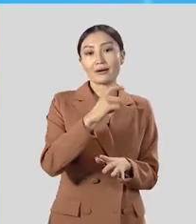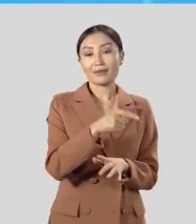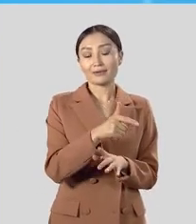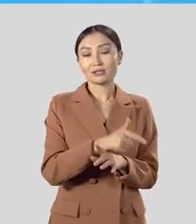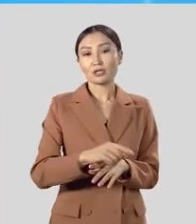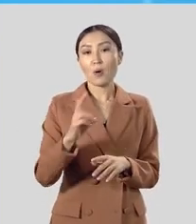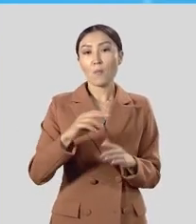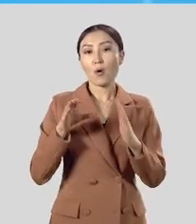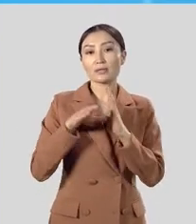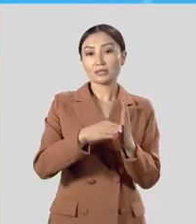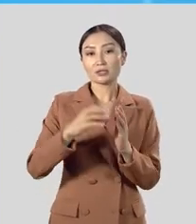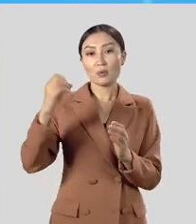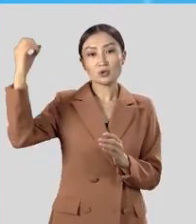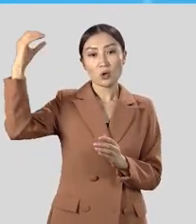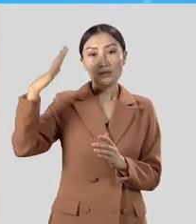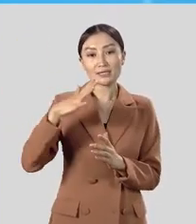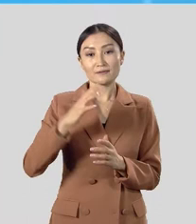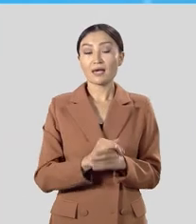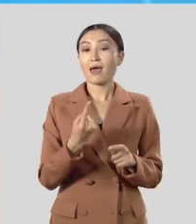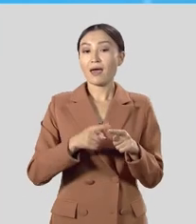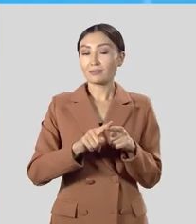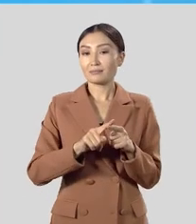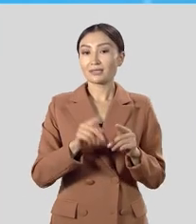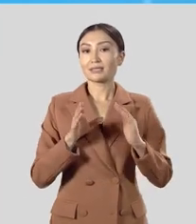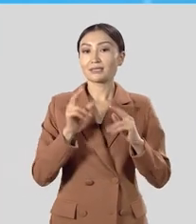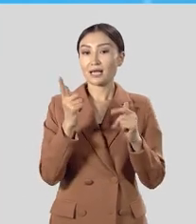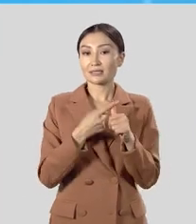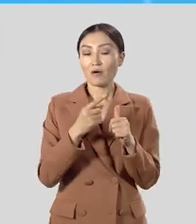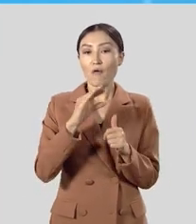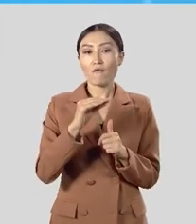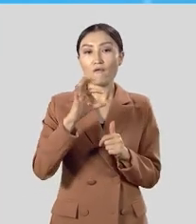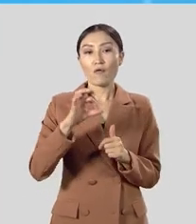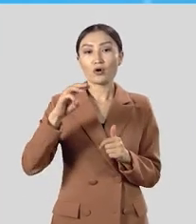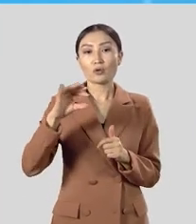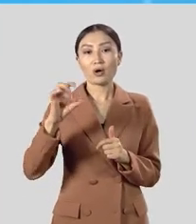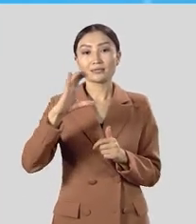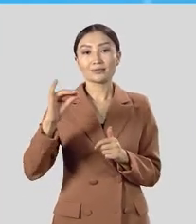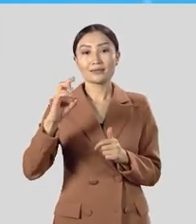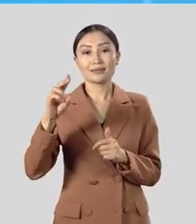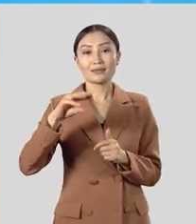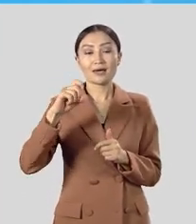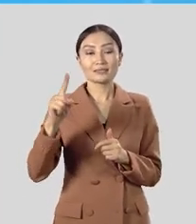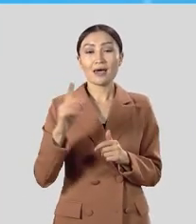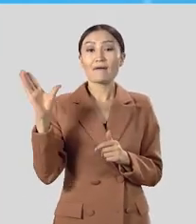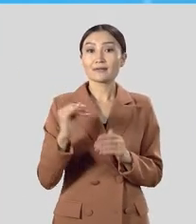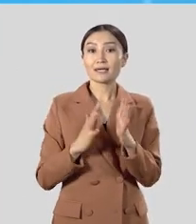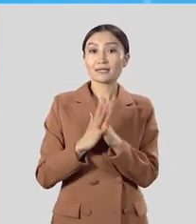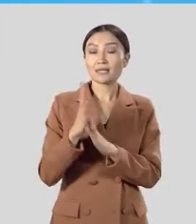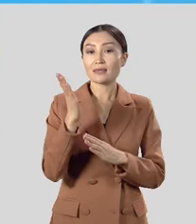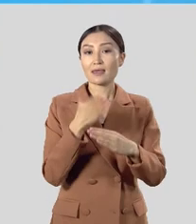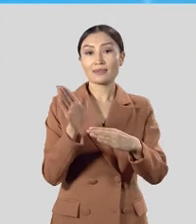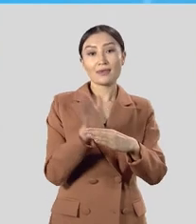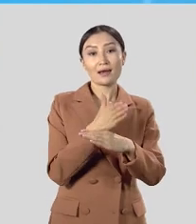под действием солнечного света. Этот процесс называется фотосинтез. Все растения